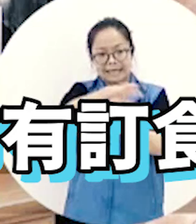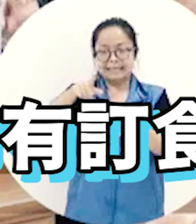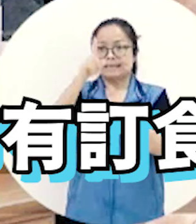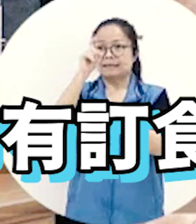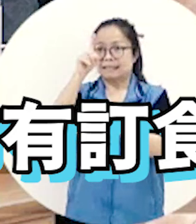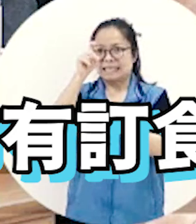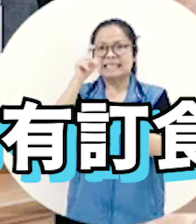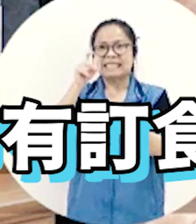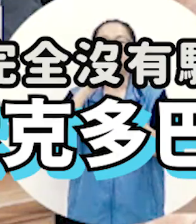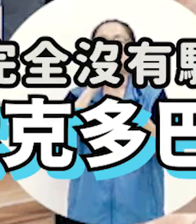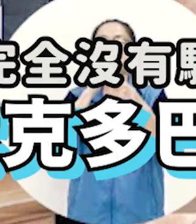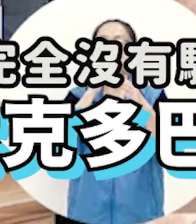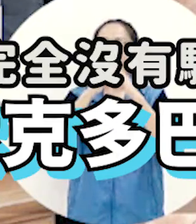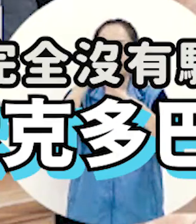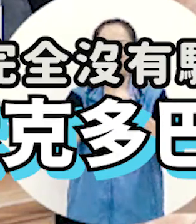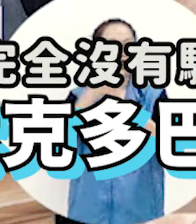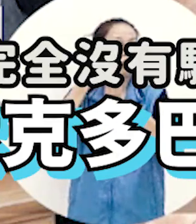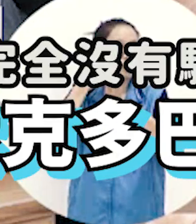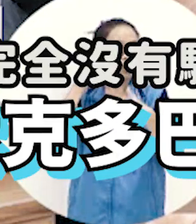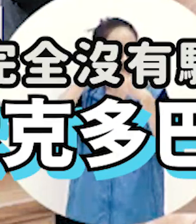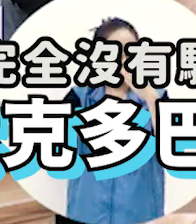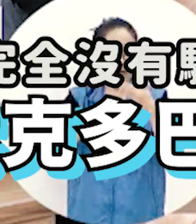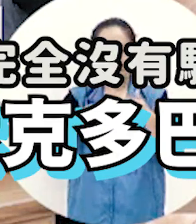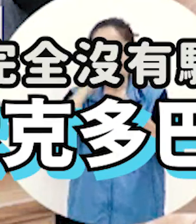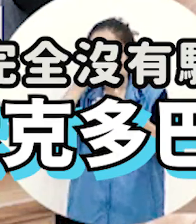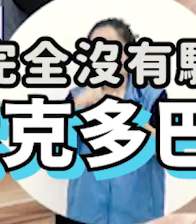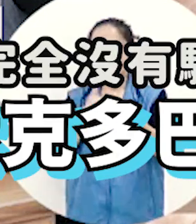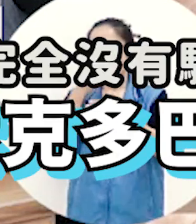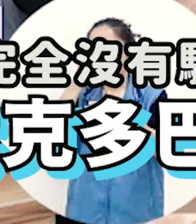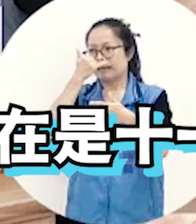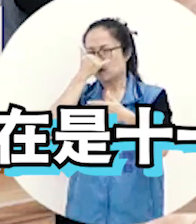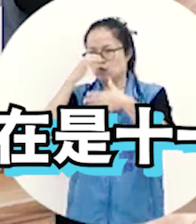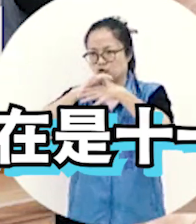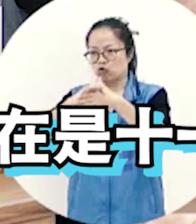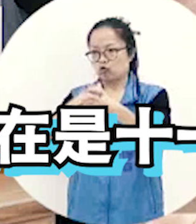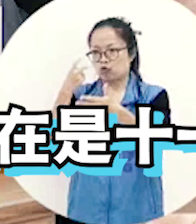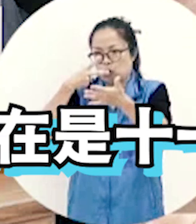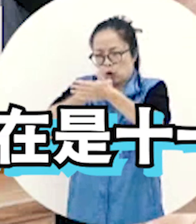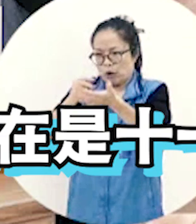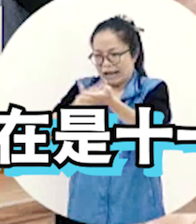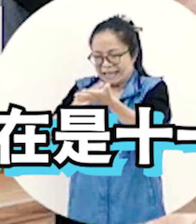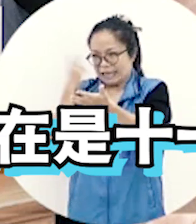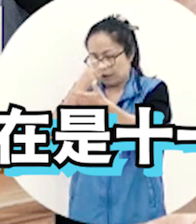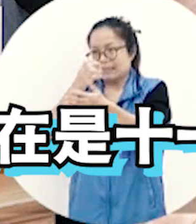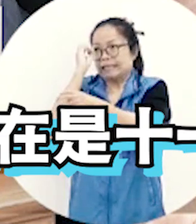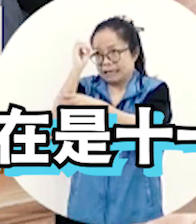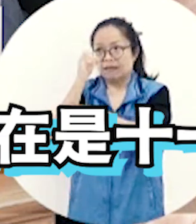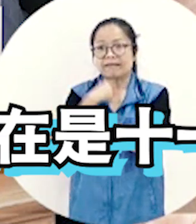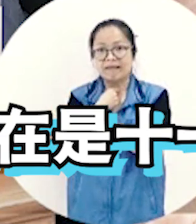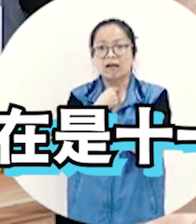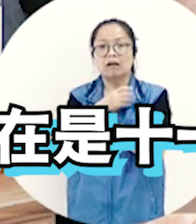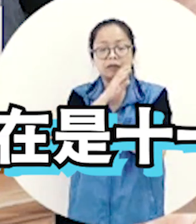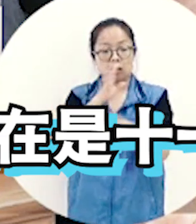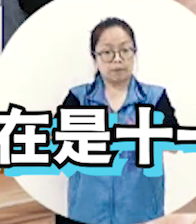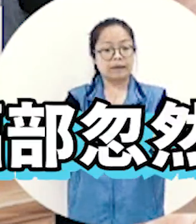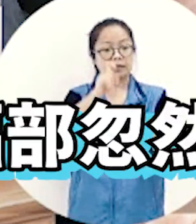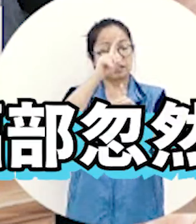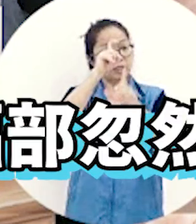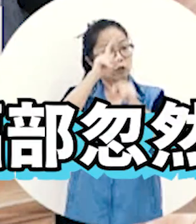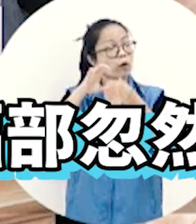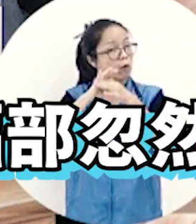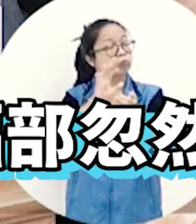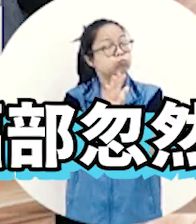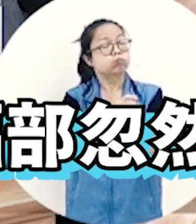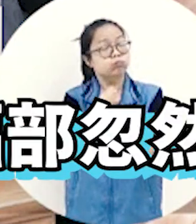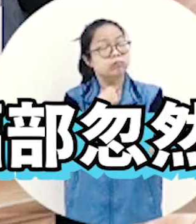定食安的自治条例，要求猪肉的莱克多巴胺的零检出嘛。 没有错。 那我们新北市现在是11月要应该是11月要持续推动。 对。 但